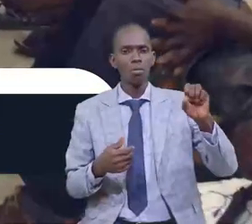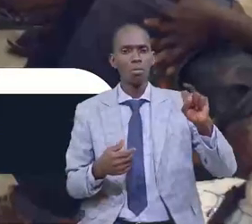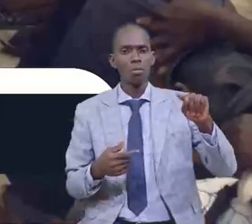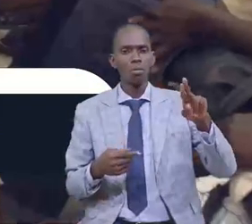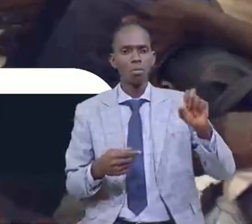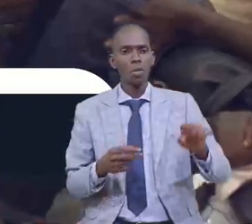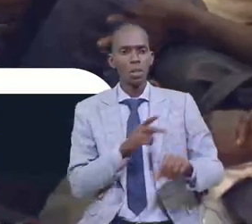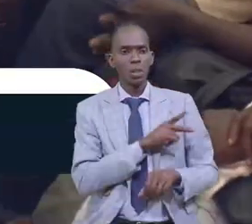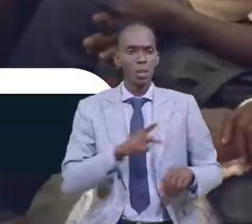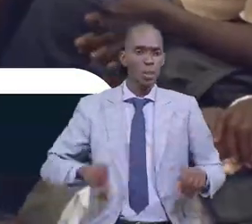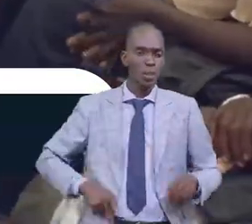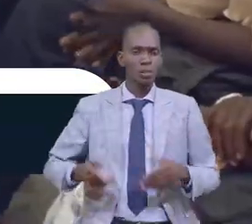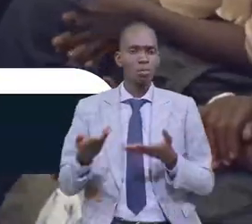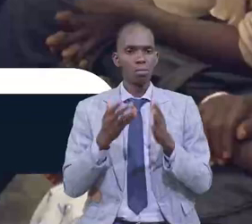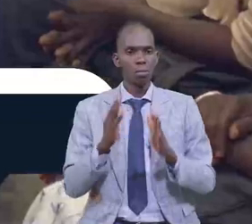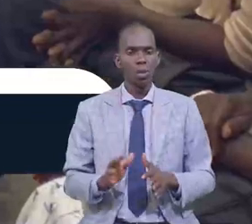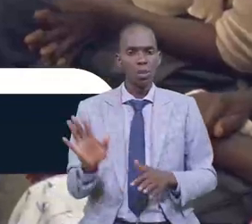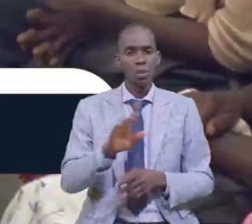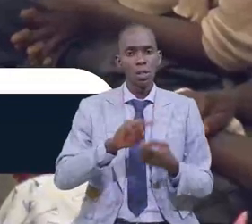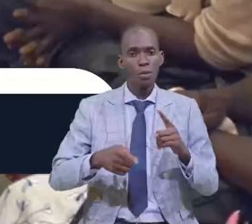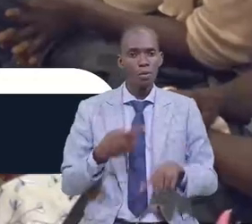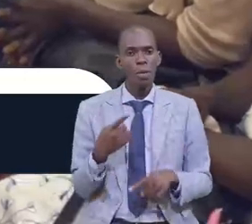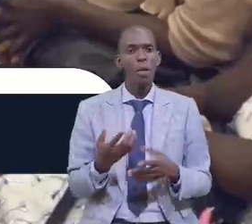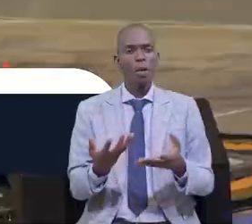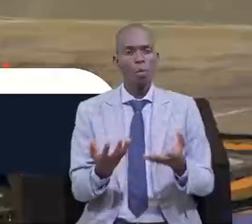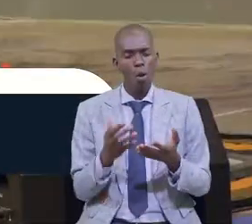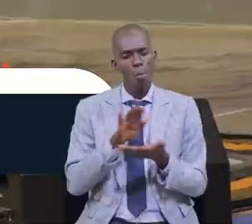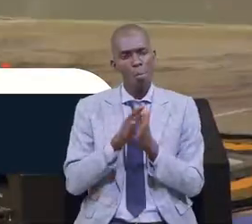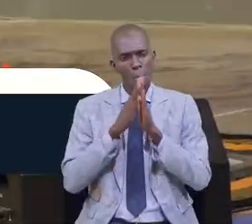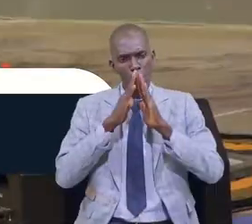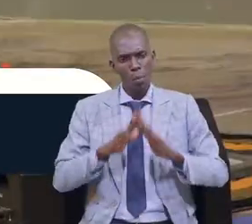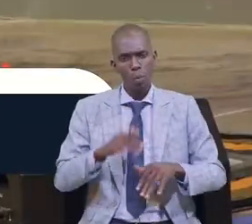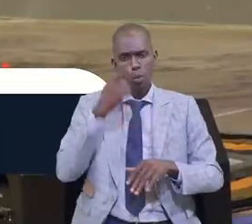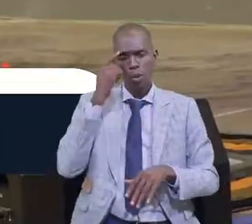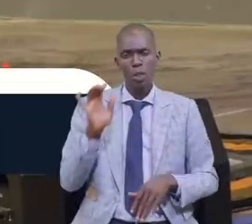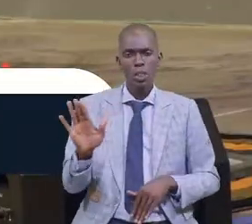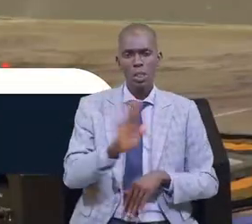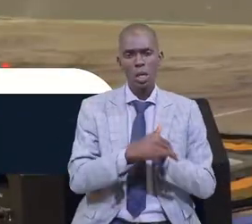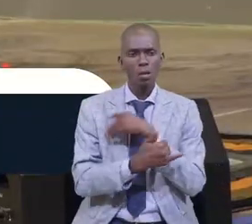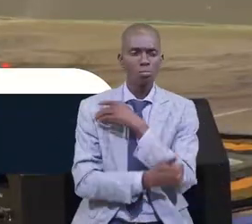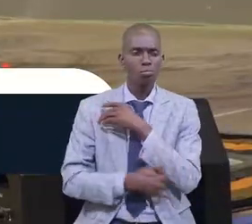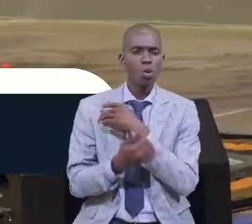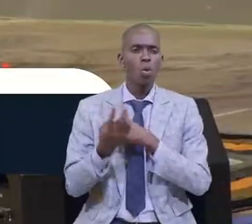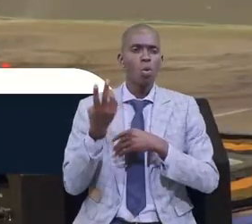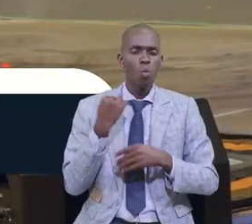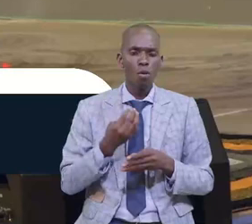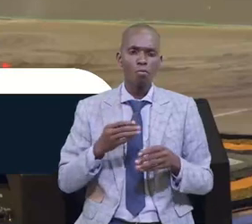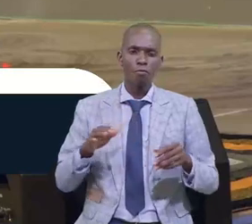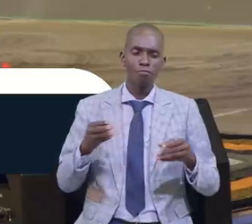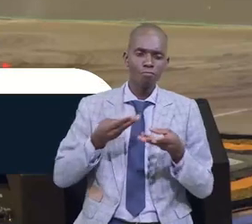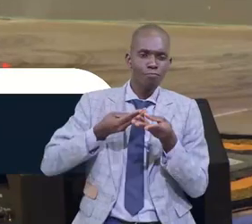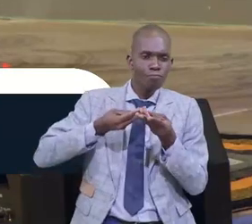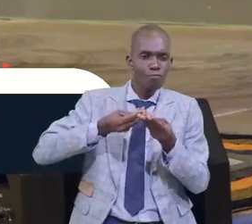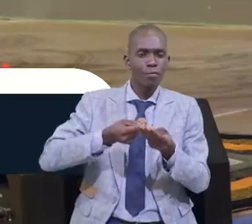son chambellan, ils sollicitèrent la paix parce que leur pays